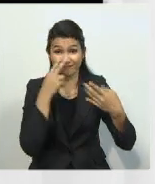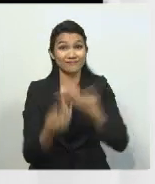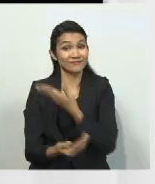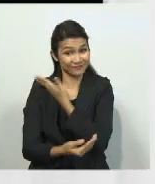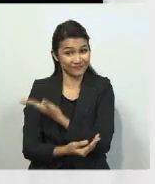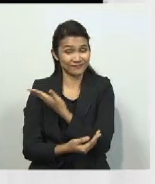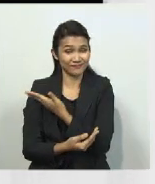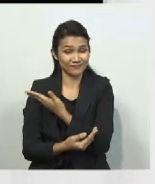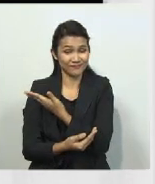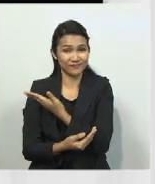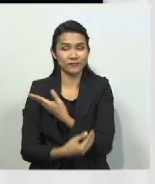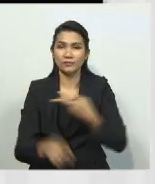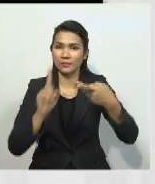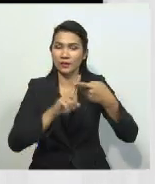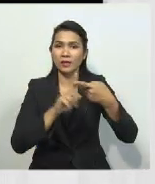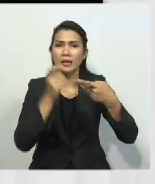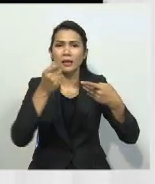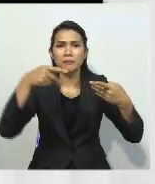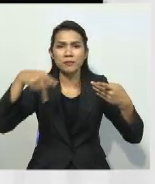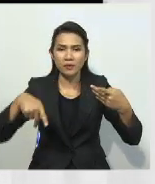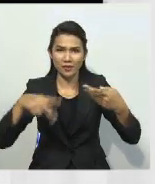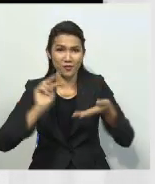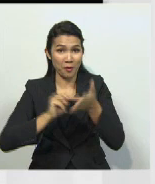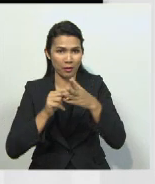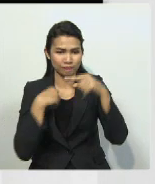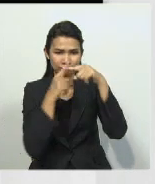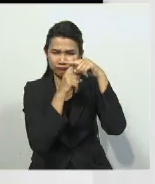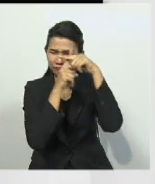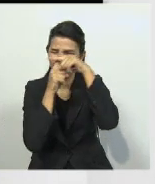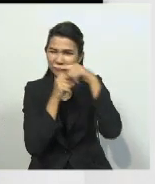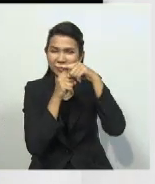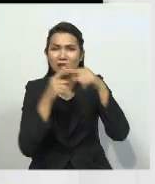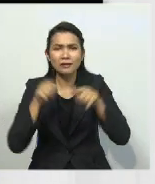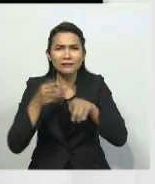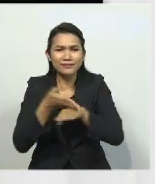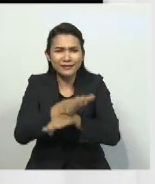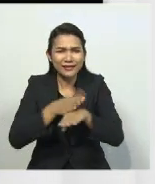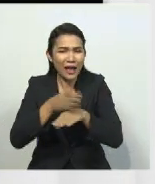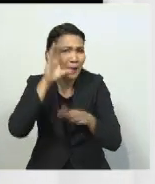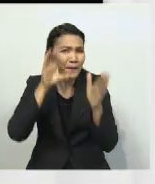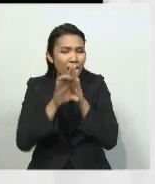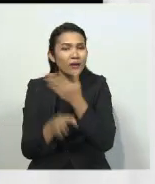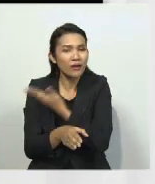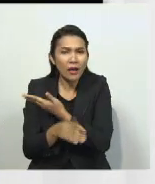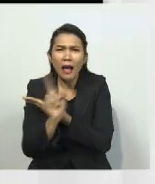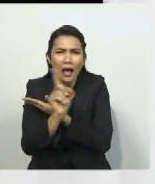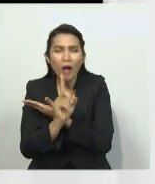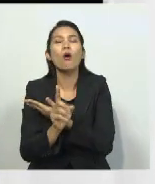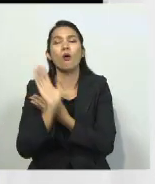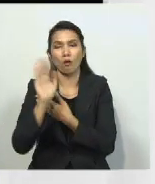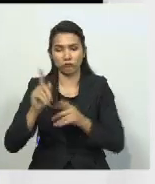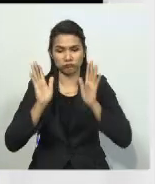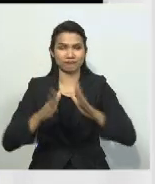ให้คุณผู้ชมเห็นชัดๆนะคะแอปพลิเคชันตาสับปะรดอันนี้แหละค่ะเป็นกลไกสำคัญที่ประชาชนอย่างเราๆเนี่ยจะมีส่ว